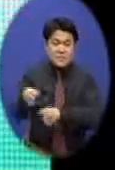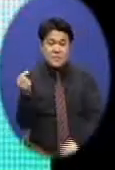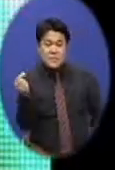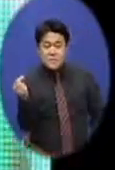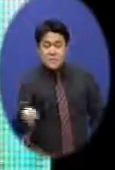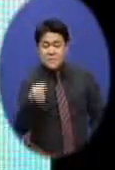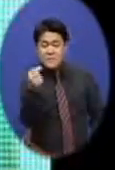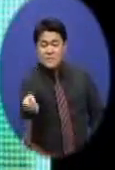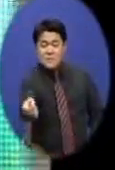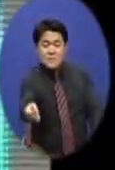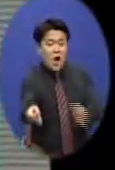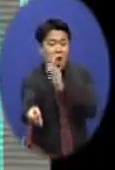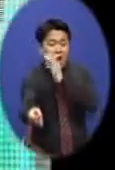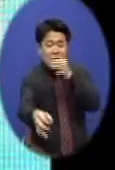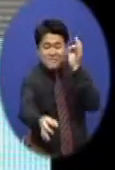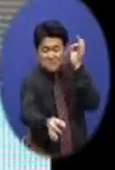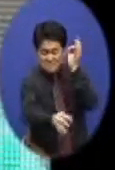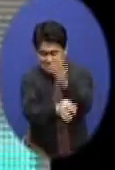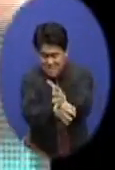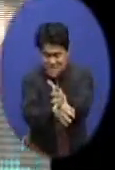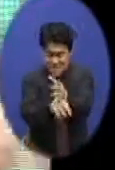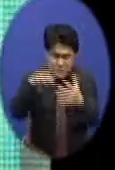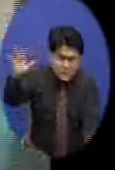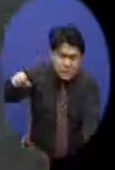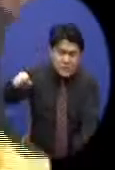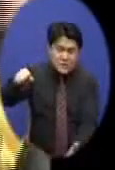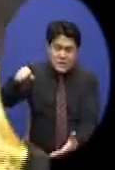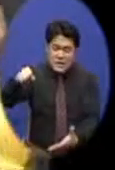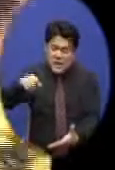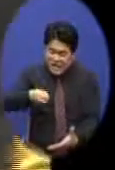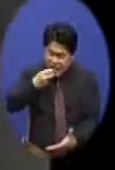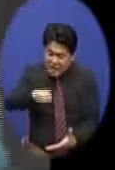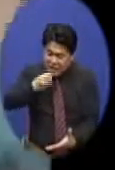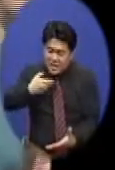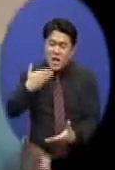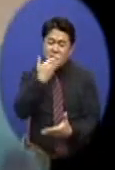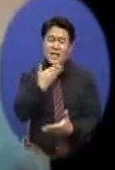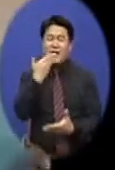달콤한